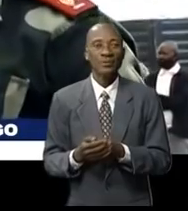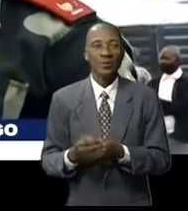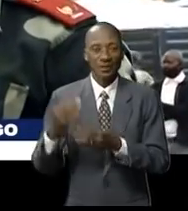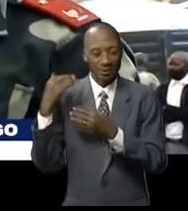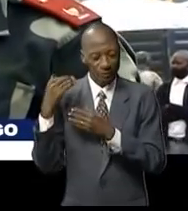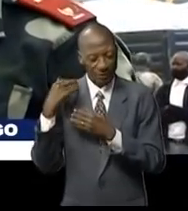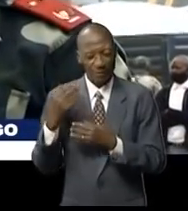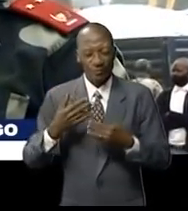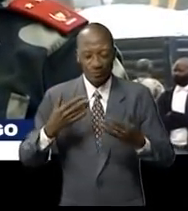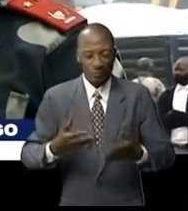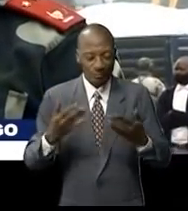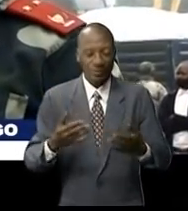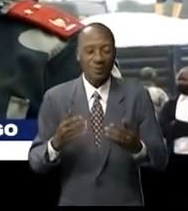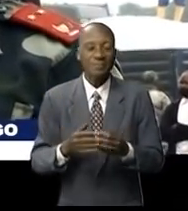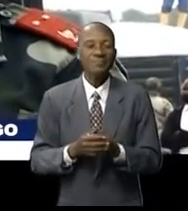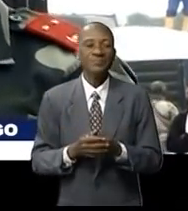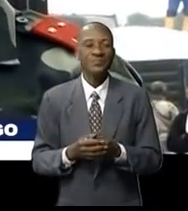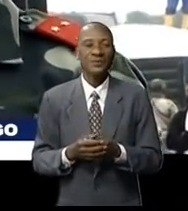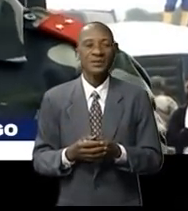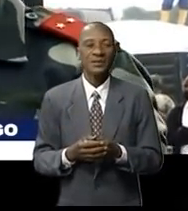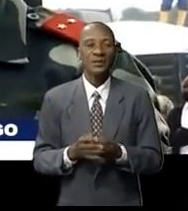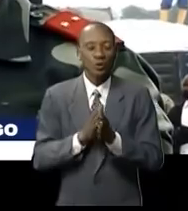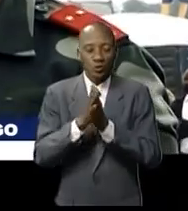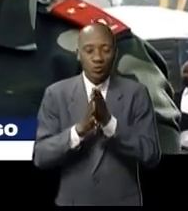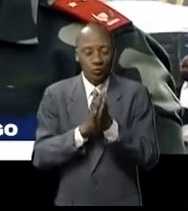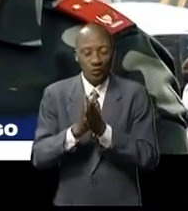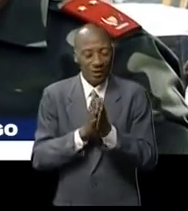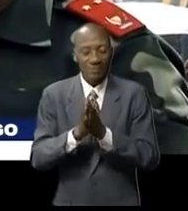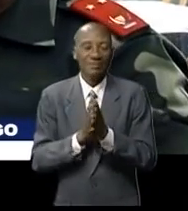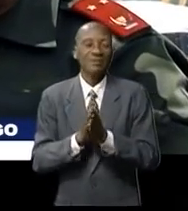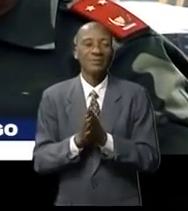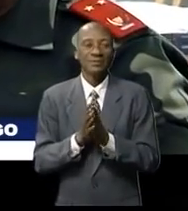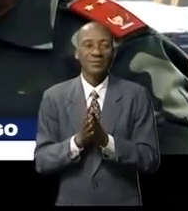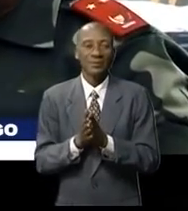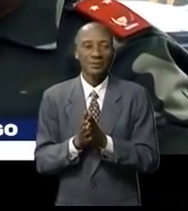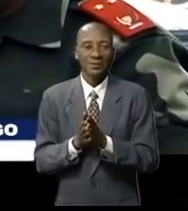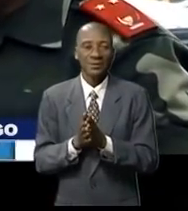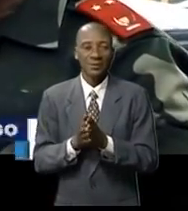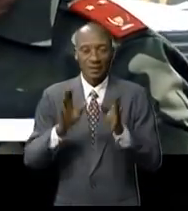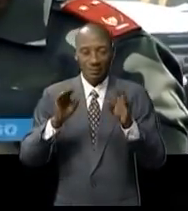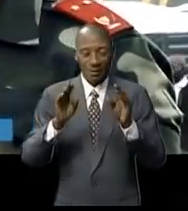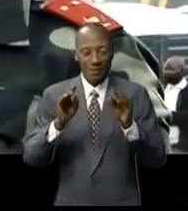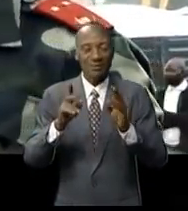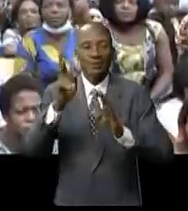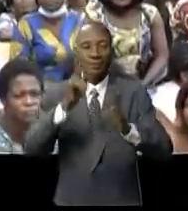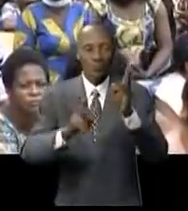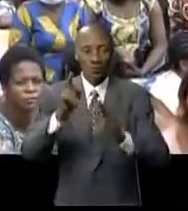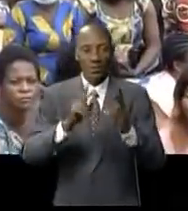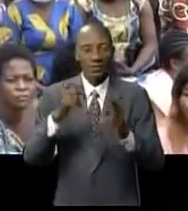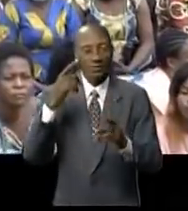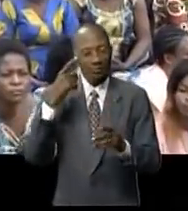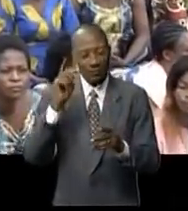1000 tonnes en 2019, 3000 tonnes en 2022, en 2020, et 5000 tonnes en